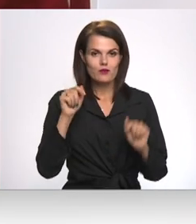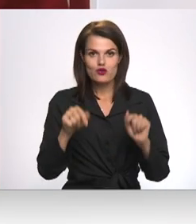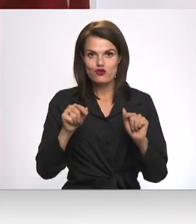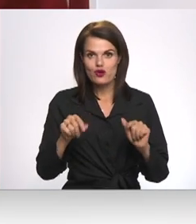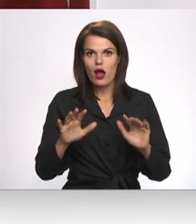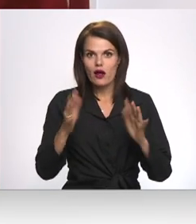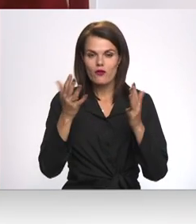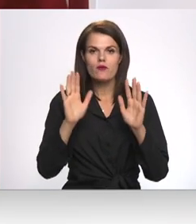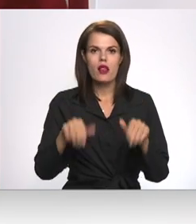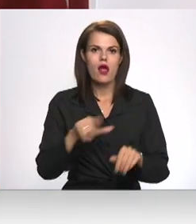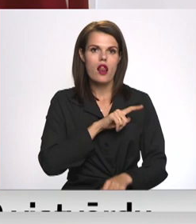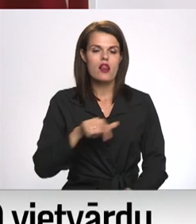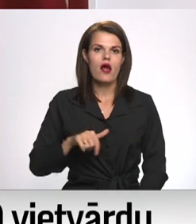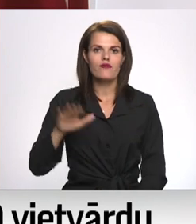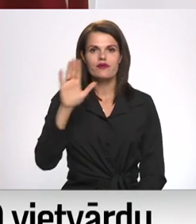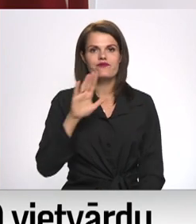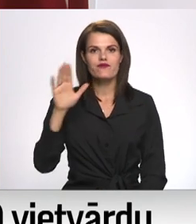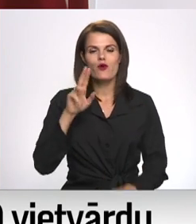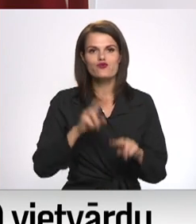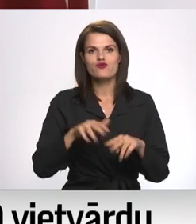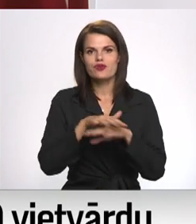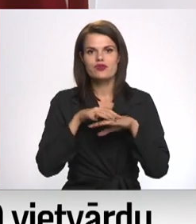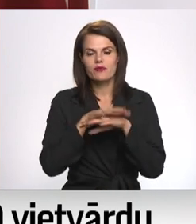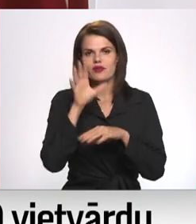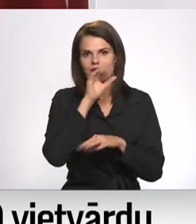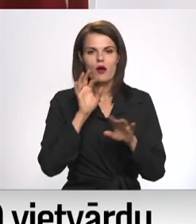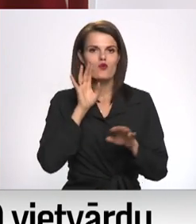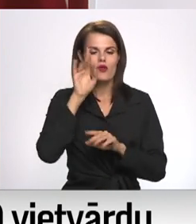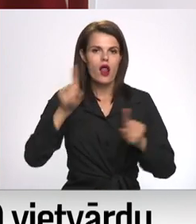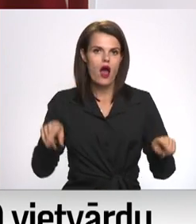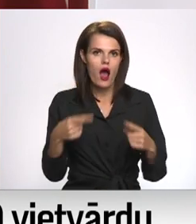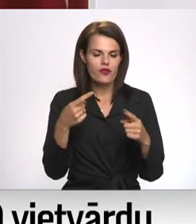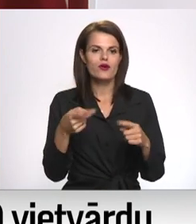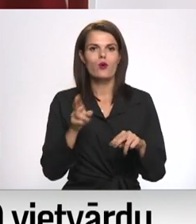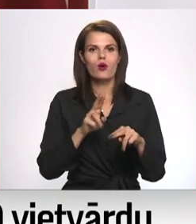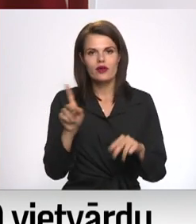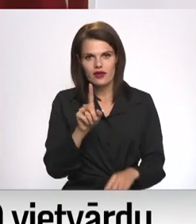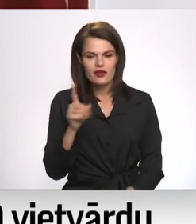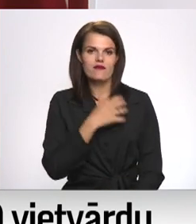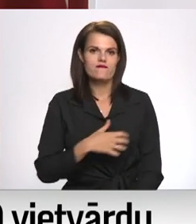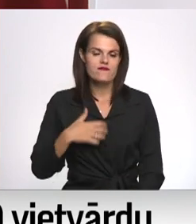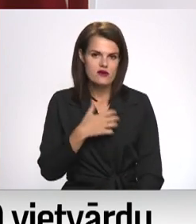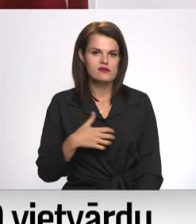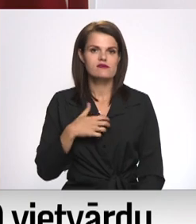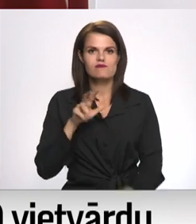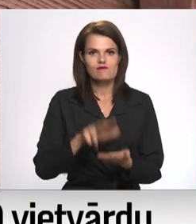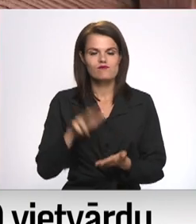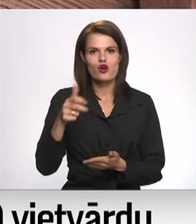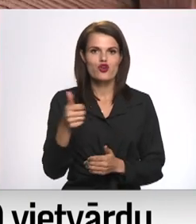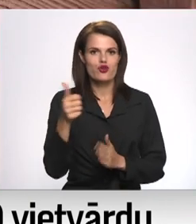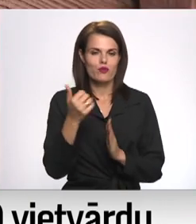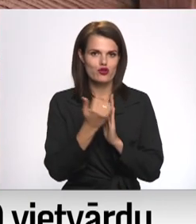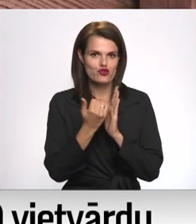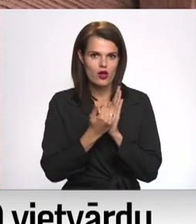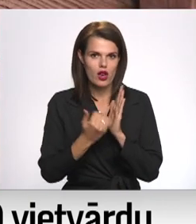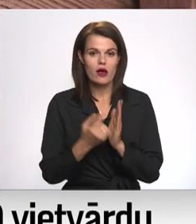Latvijas valsts un sabiedrības spētu tālāk attīstīties un vispār pastāvēt, ir nepieciešams pieņemt īpašu likumu. Viena